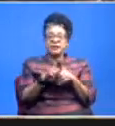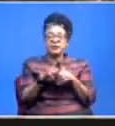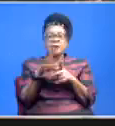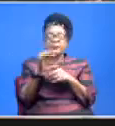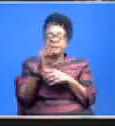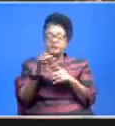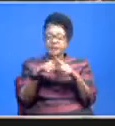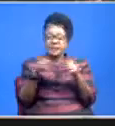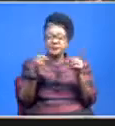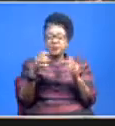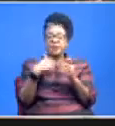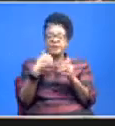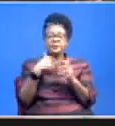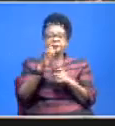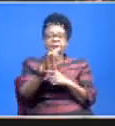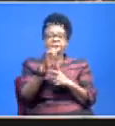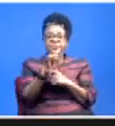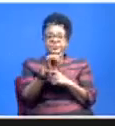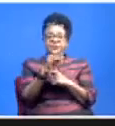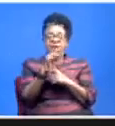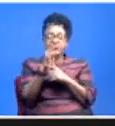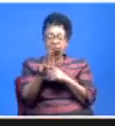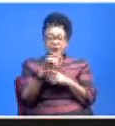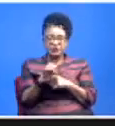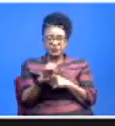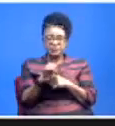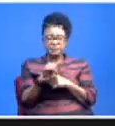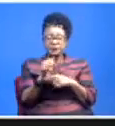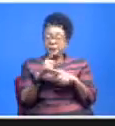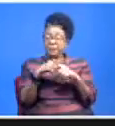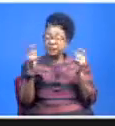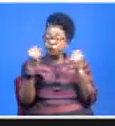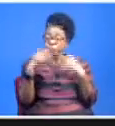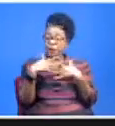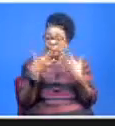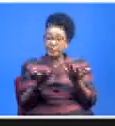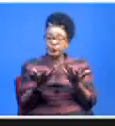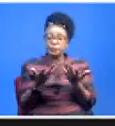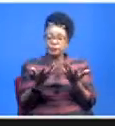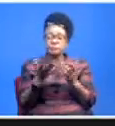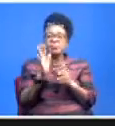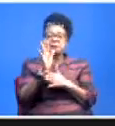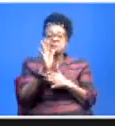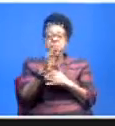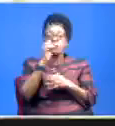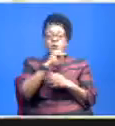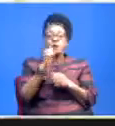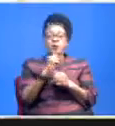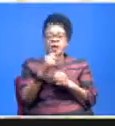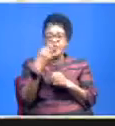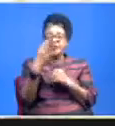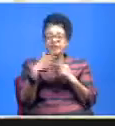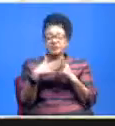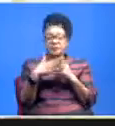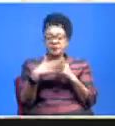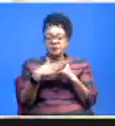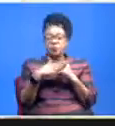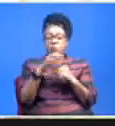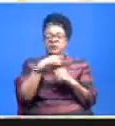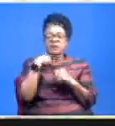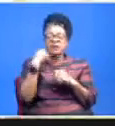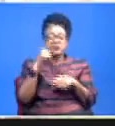yet half-sister, mom and siblings. Cha kutamausha ni kwamba Mwendazake mwenye umri wa miaka 39 aliuawa